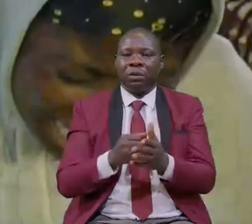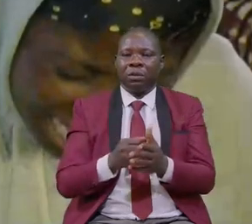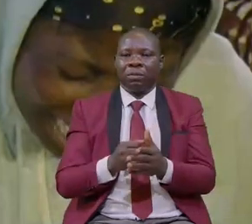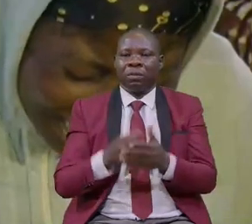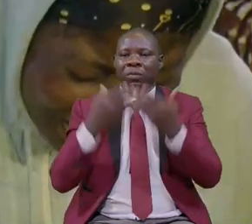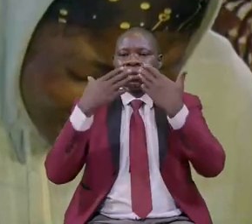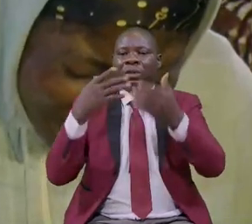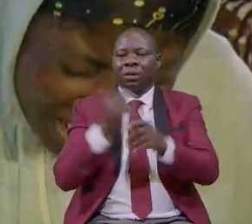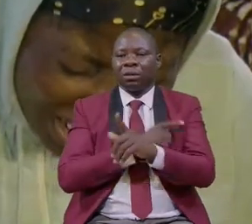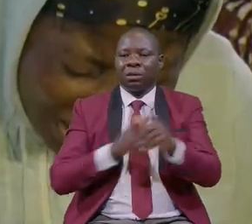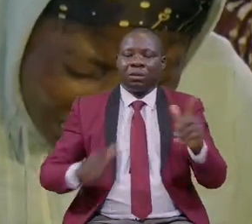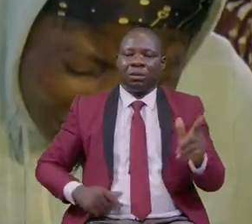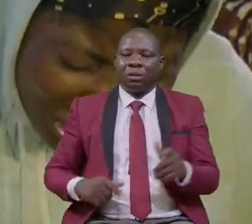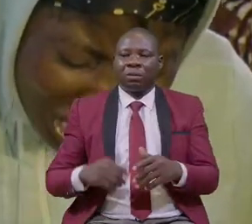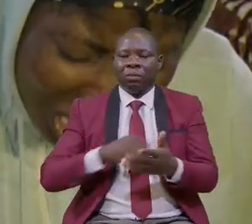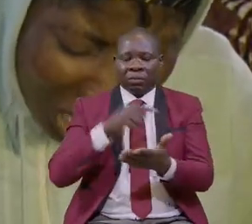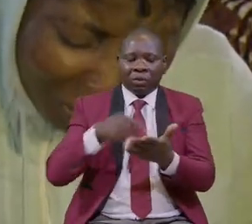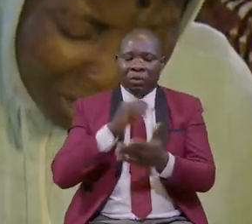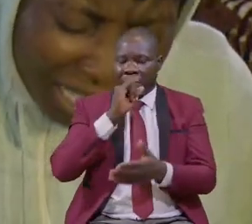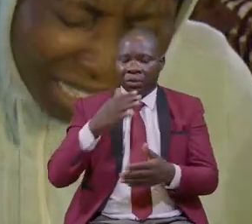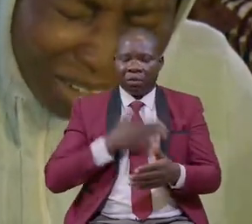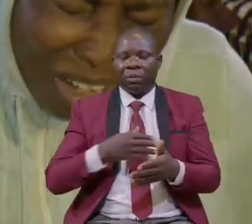Et dis au Seigneur,